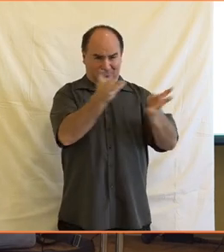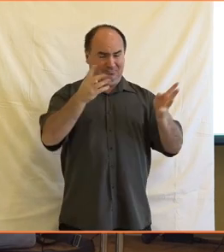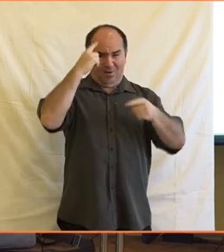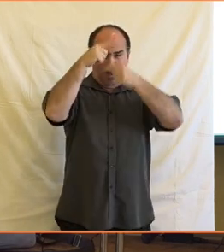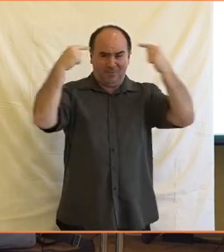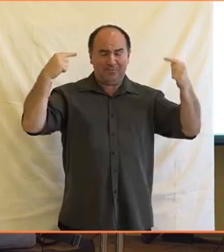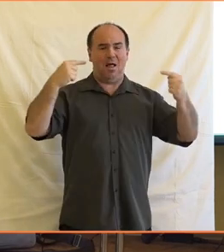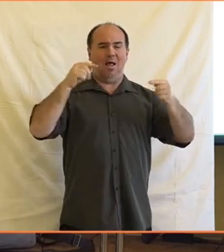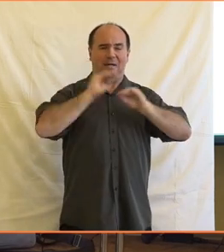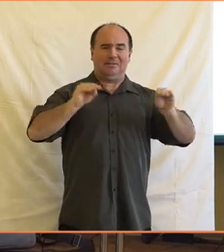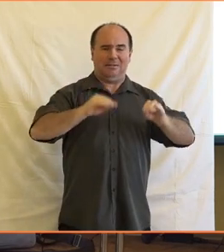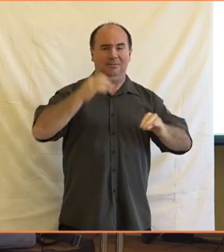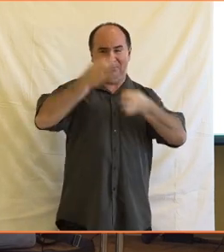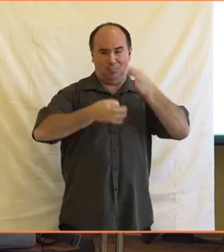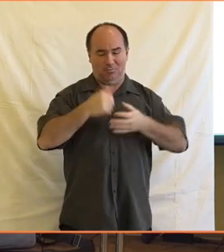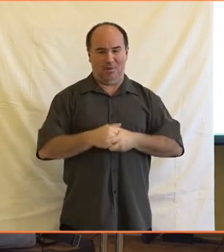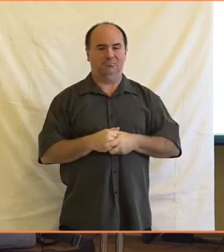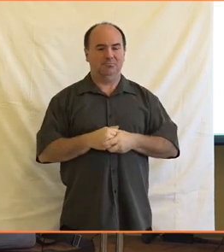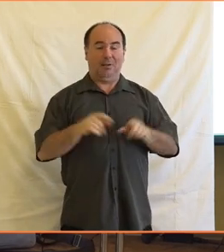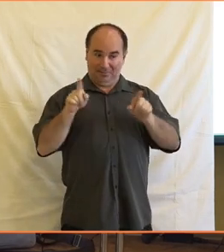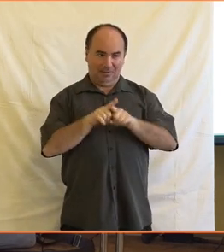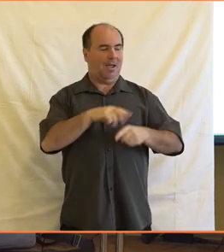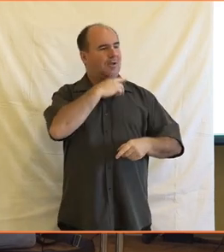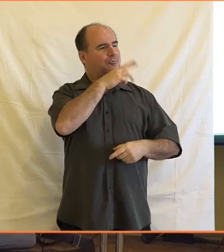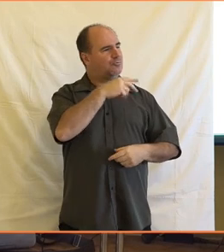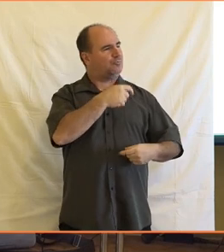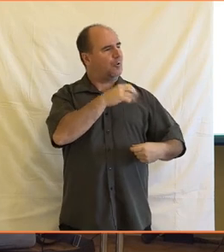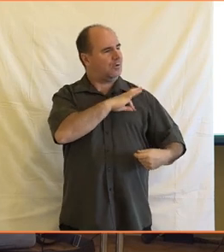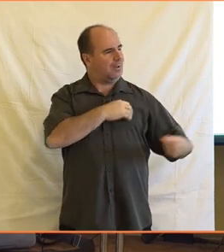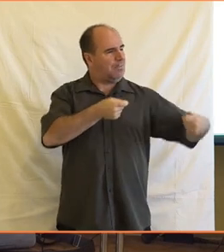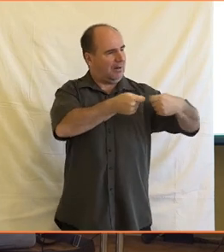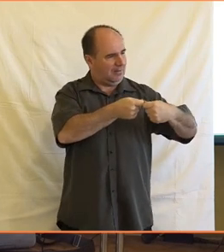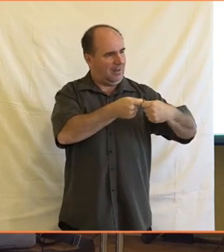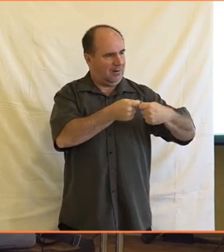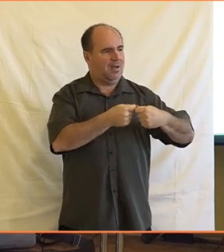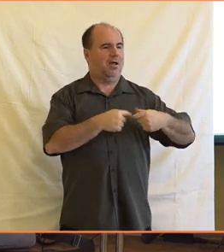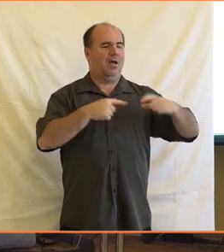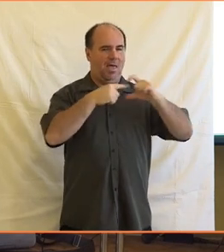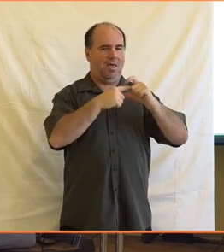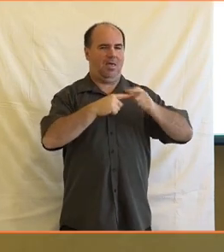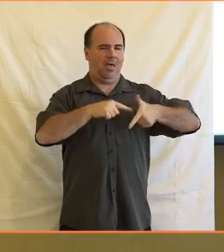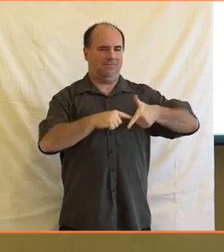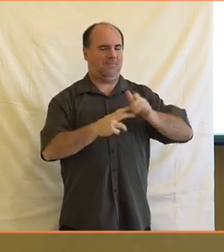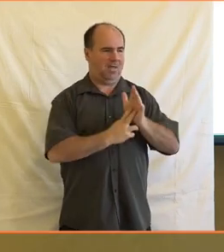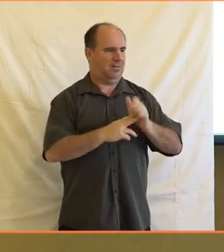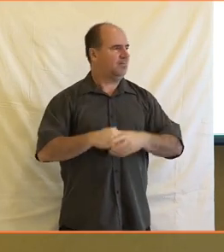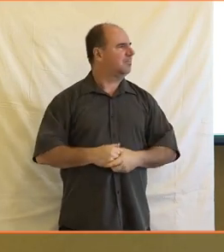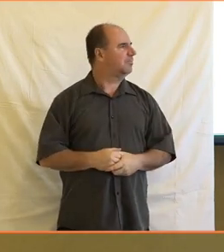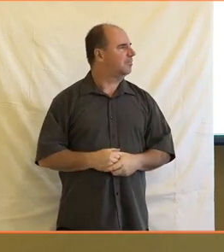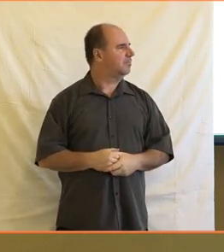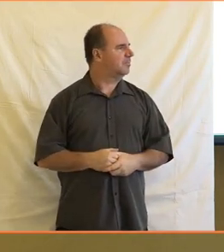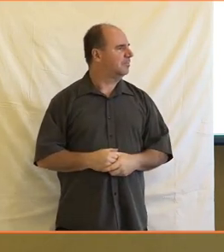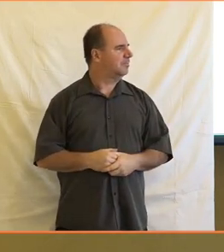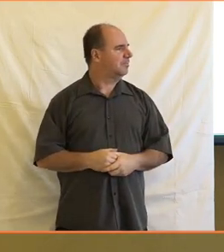dalších subjektů a také norský partner, Electronic Frontier Norway. I'm therefore both